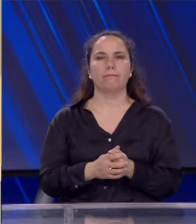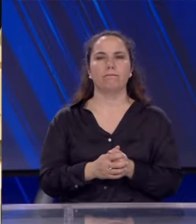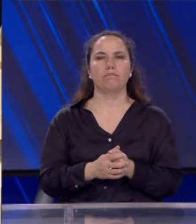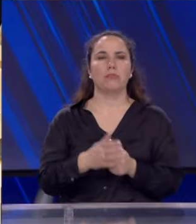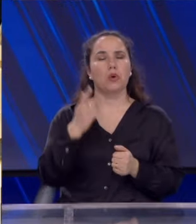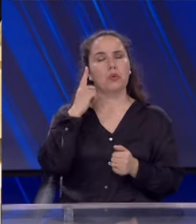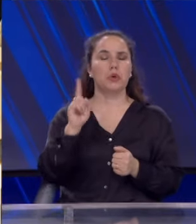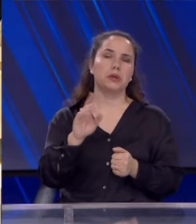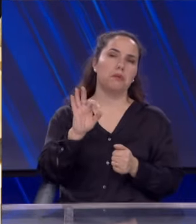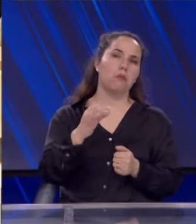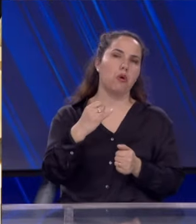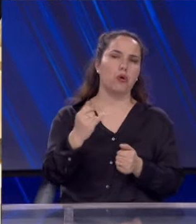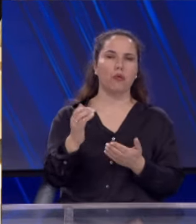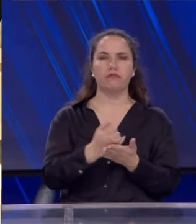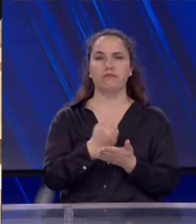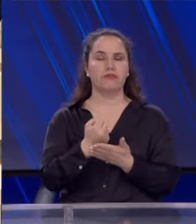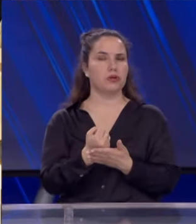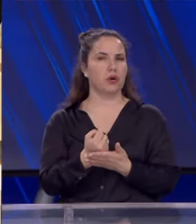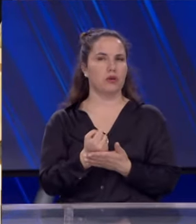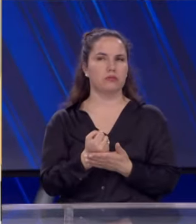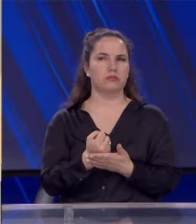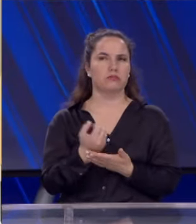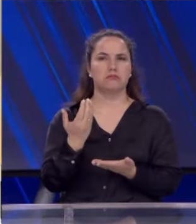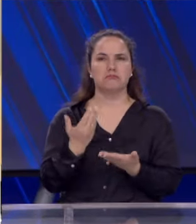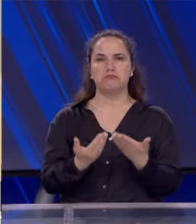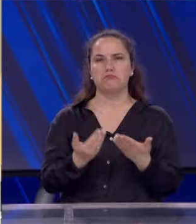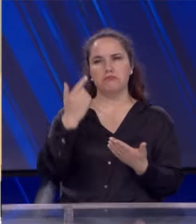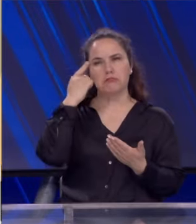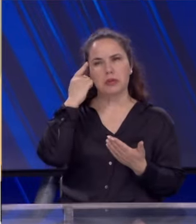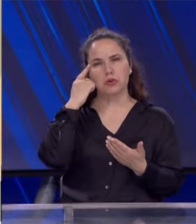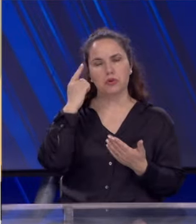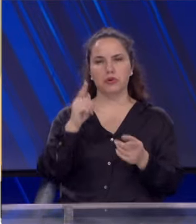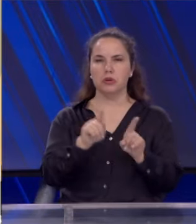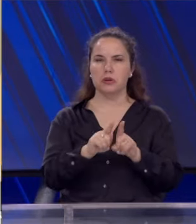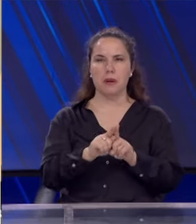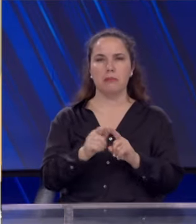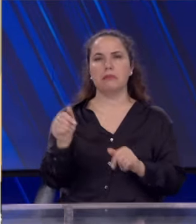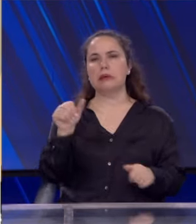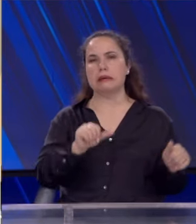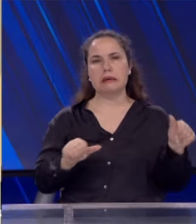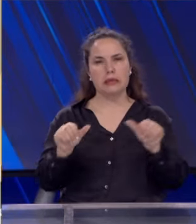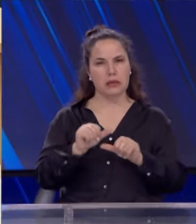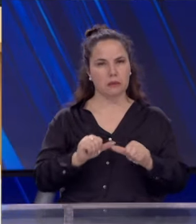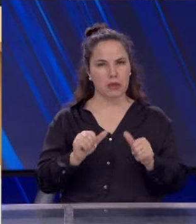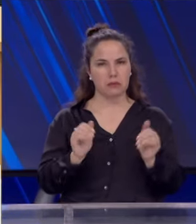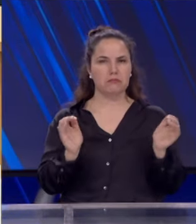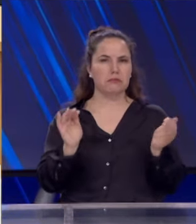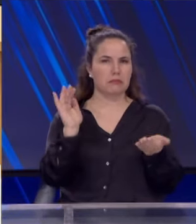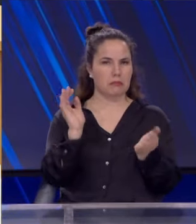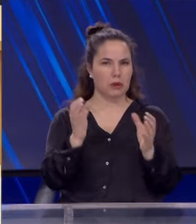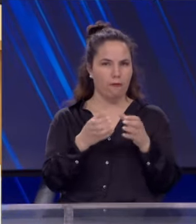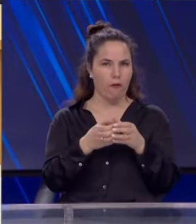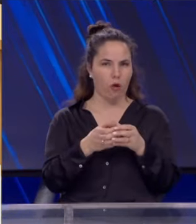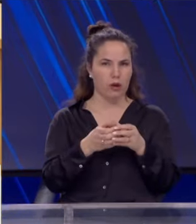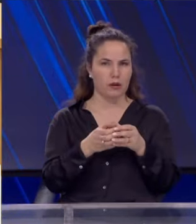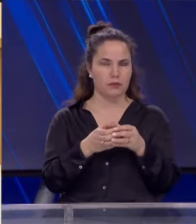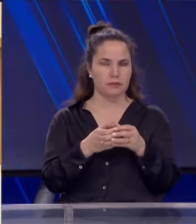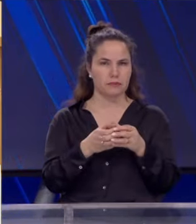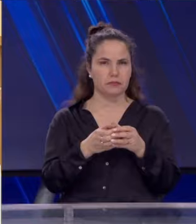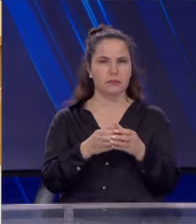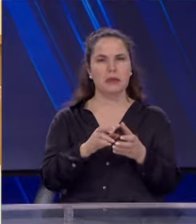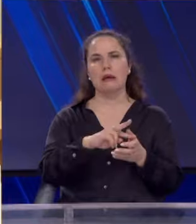jo. Pastaj them që kërkohet sepse edhe numri i studentëve që e kanë zgjedhur është pak i ulët. Por çfarë mendojnë të rinjt